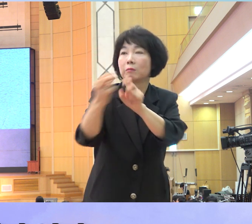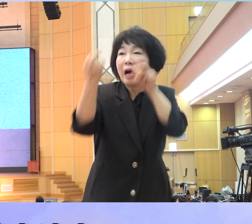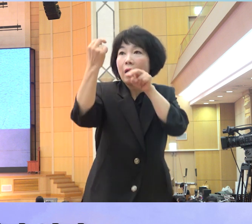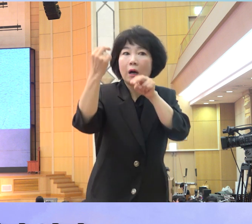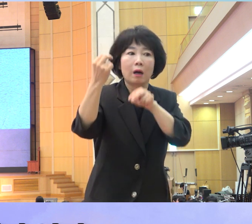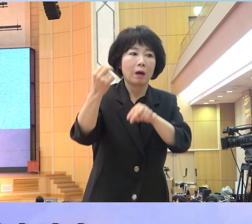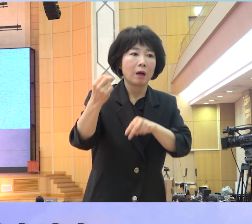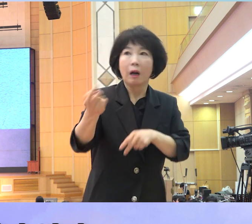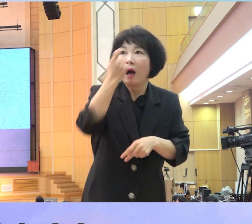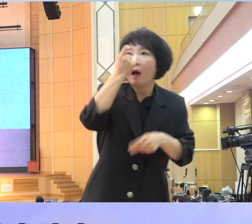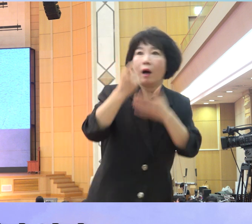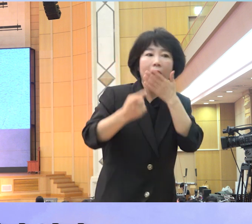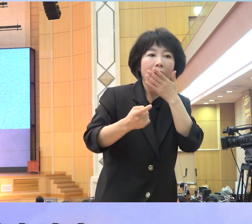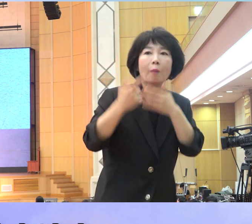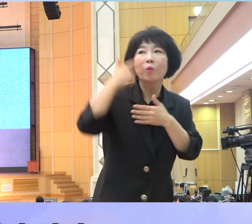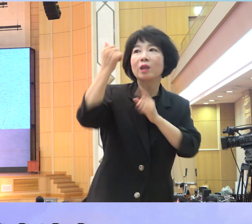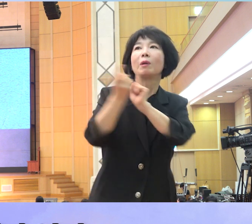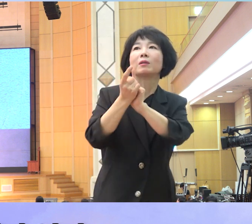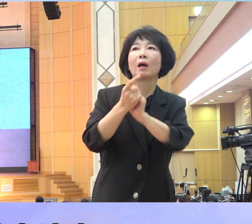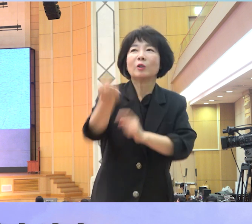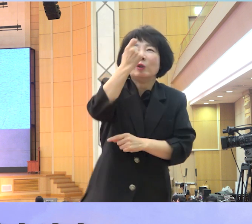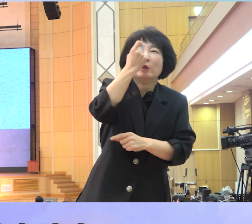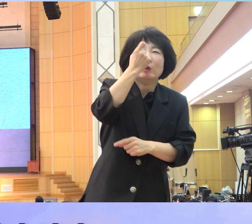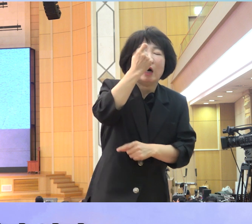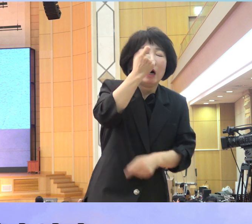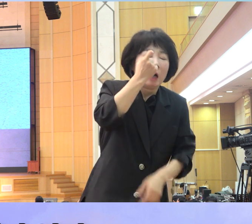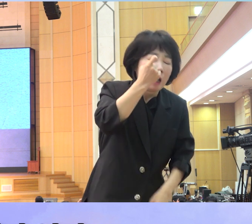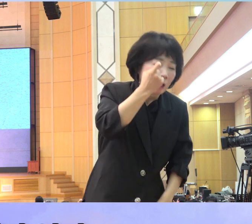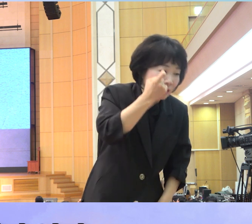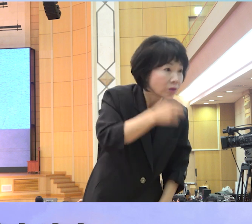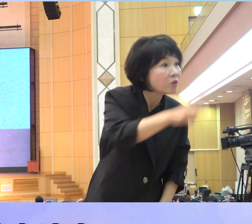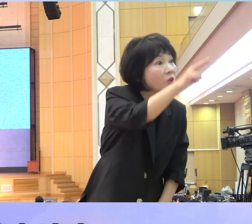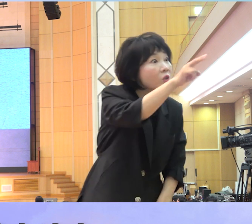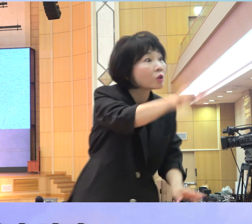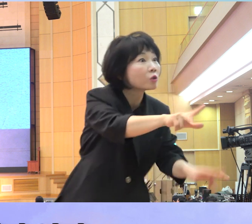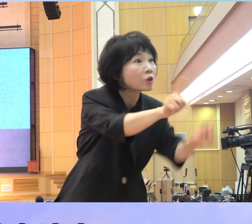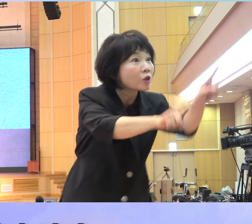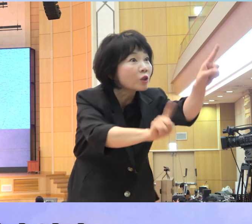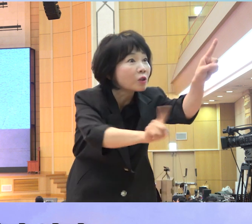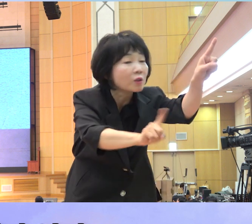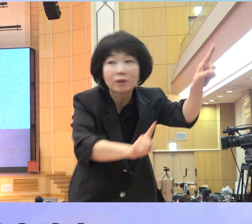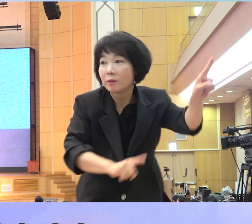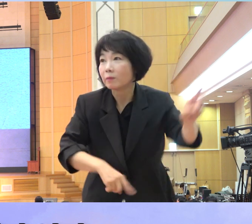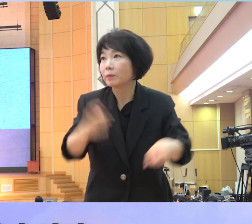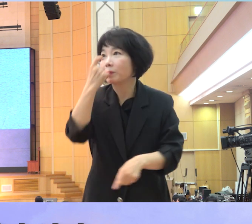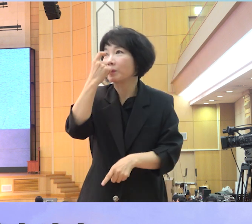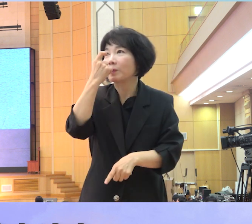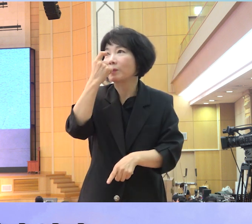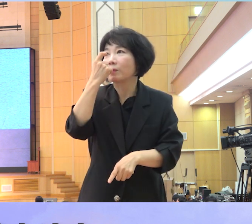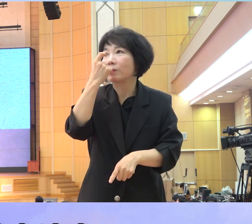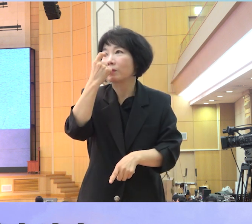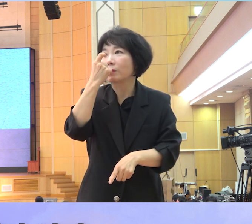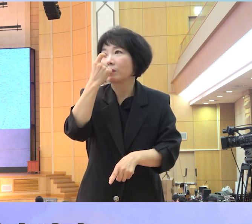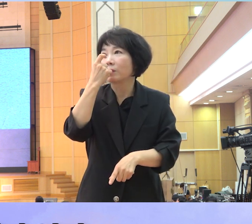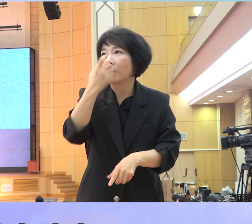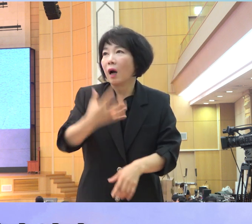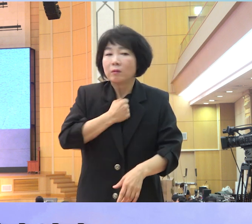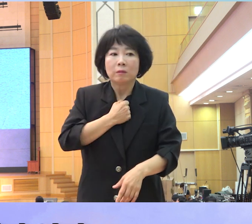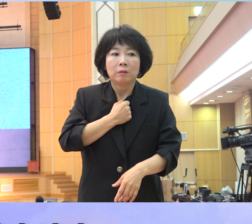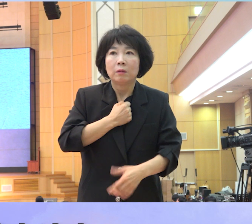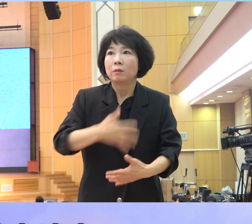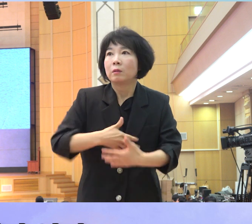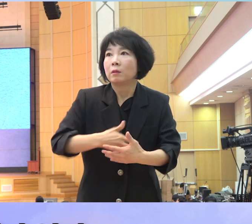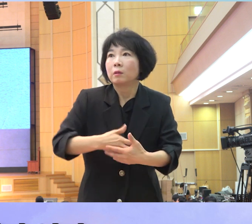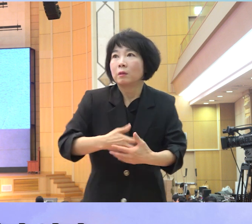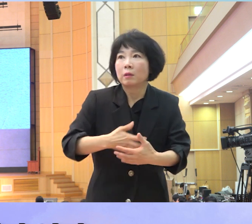여기서 쓸 말은 아니지만 원수는 외나무 다리에서 만난다고. 야, 이게 뭐 심장이 그냥